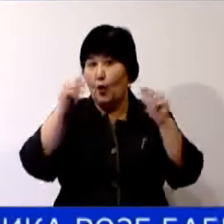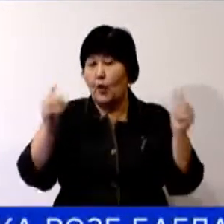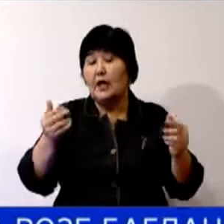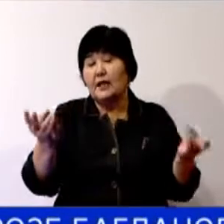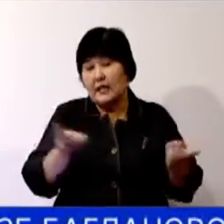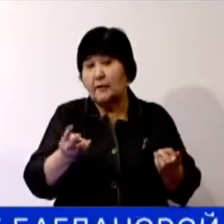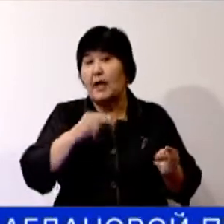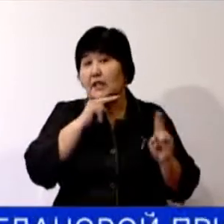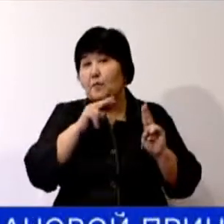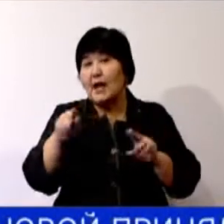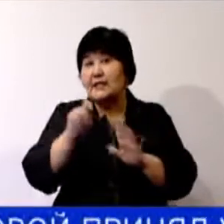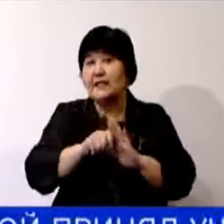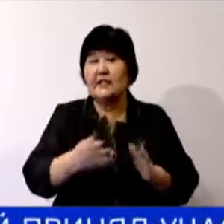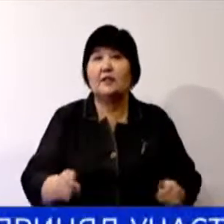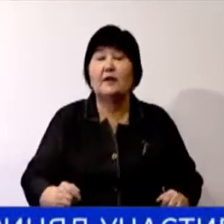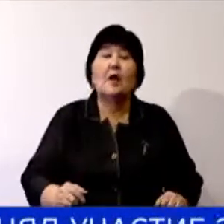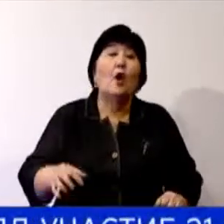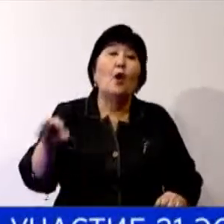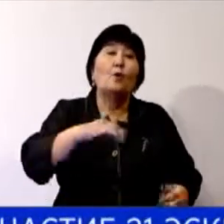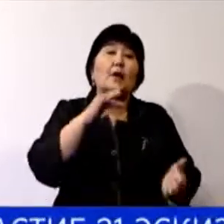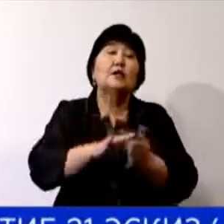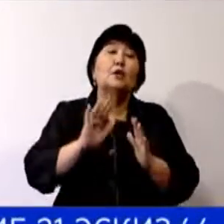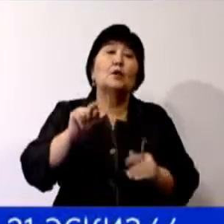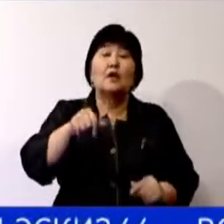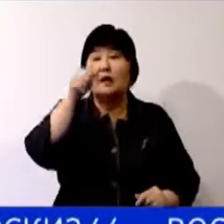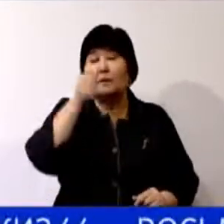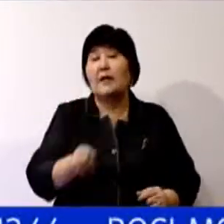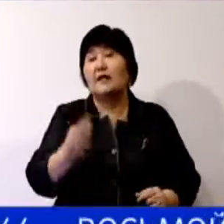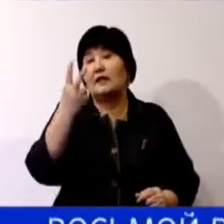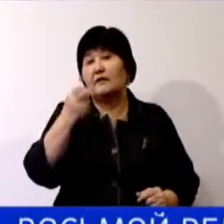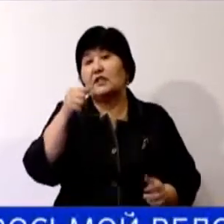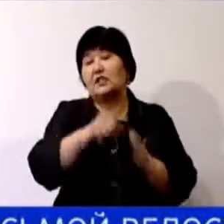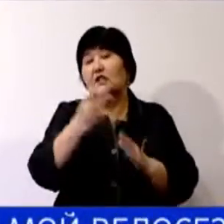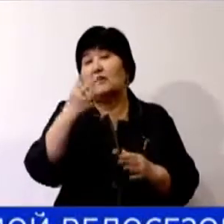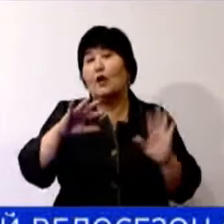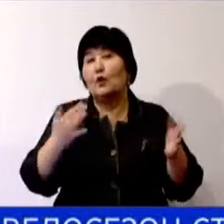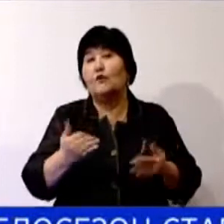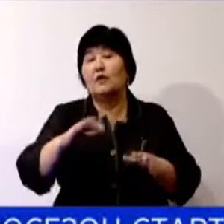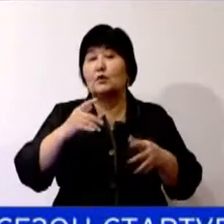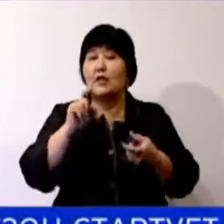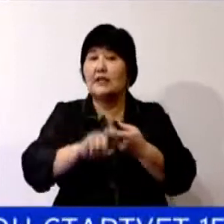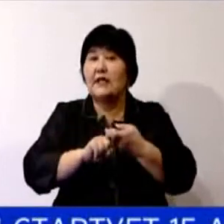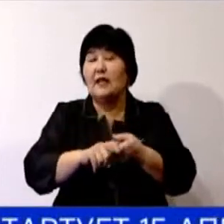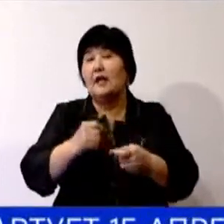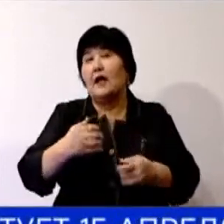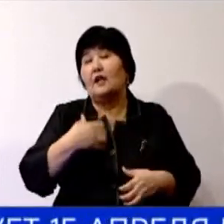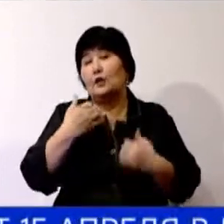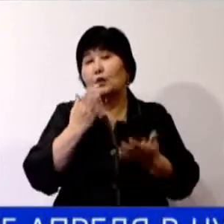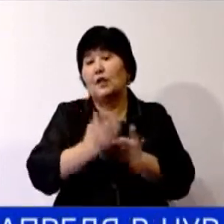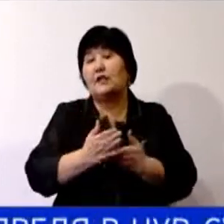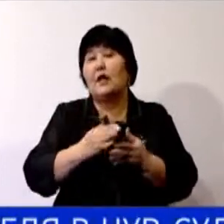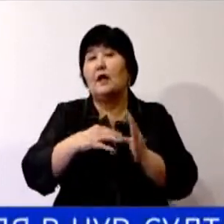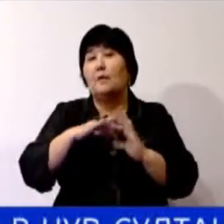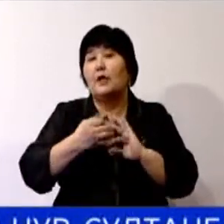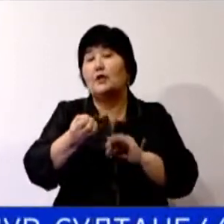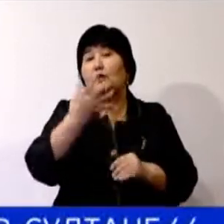Необходимо проследить. В областном центре только в этом месяце выявлено 262 новых случая заражения. Особенно тревожная ситуация в поселке